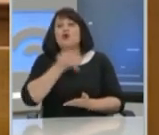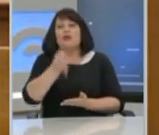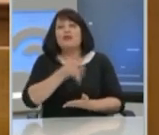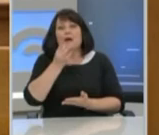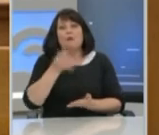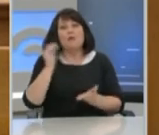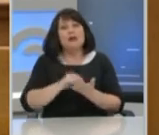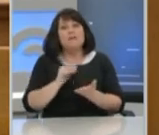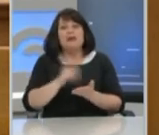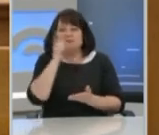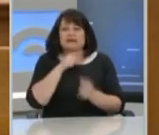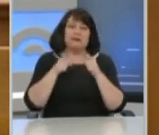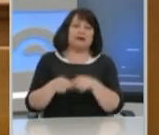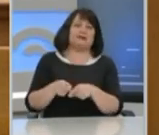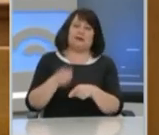για άλλη μια φορά σας διαψεύσει.